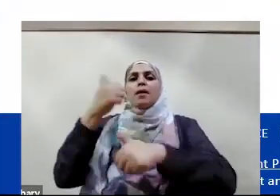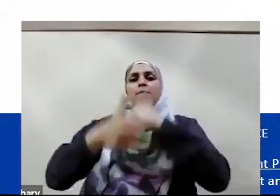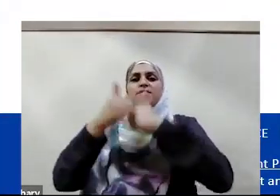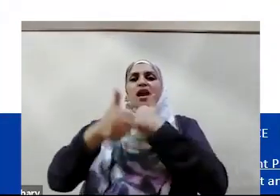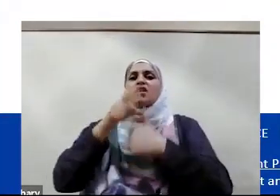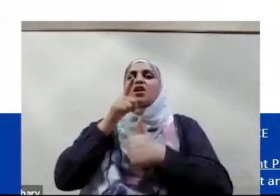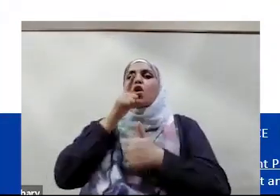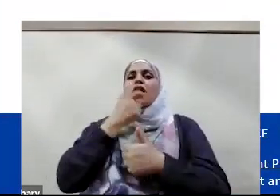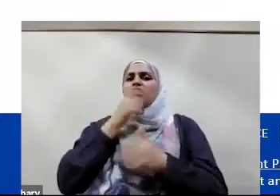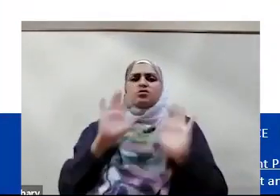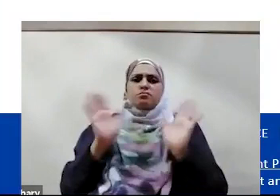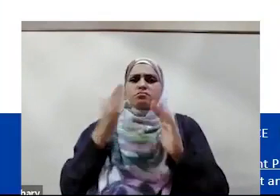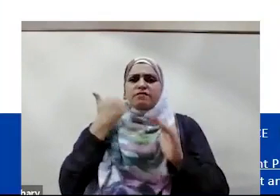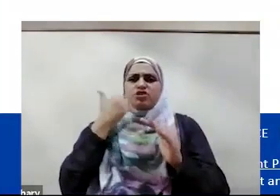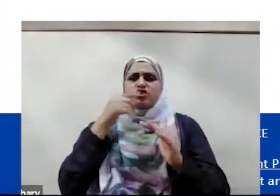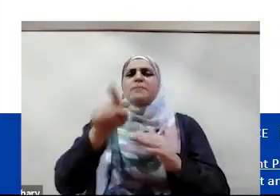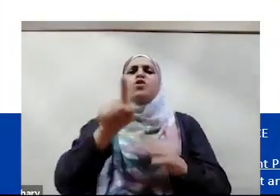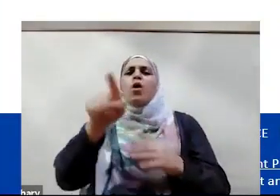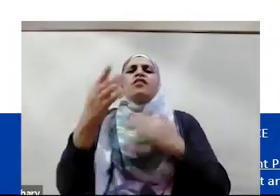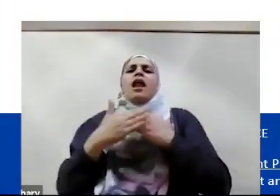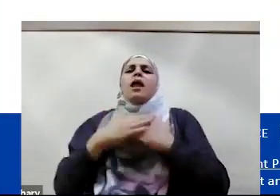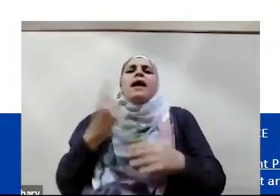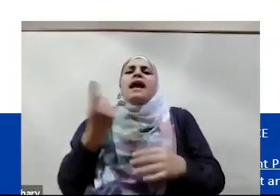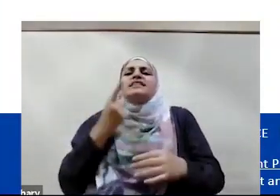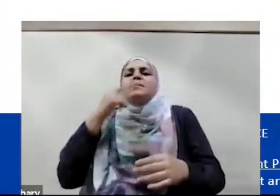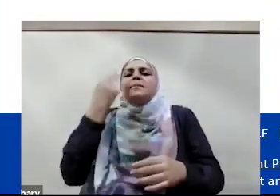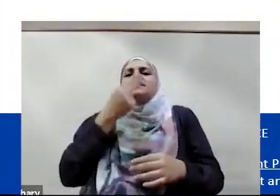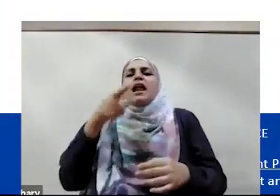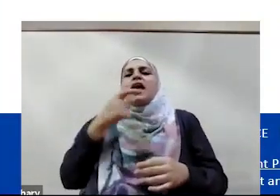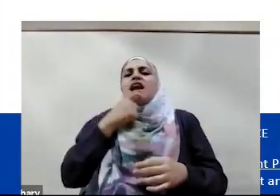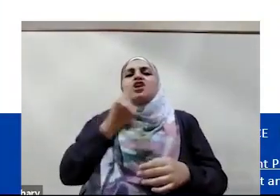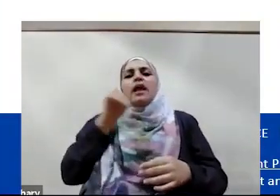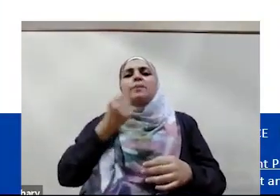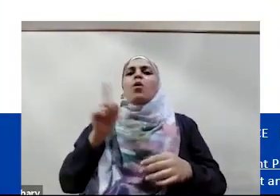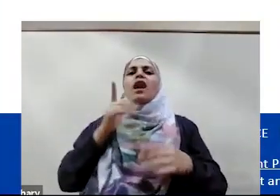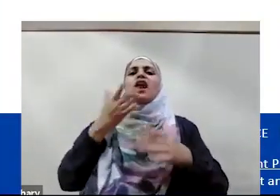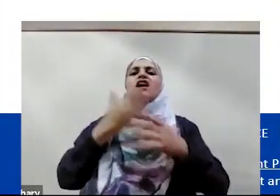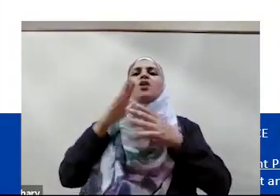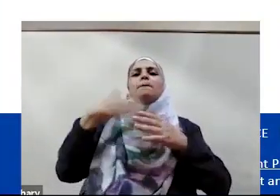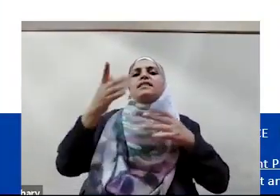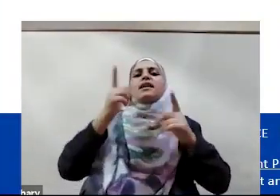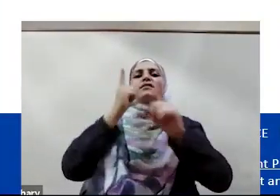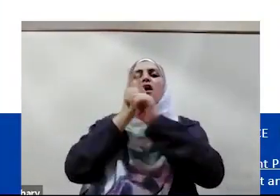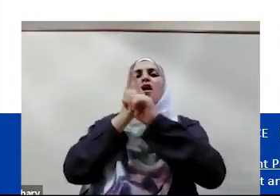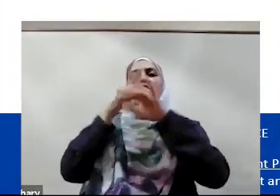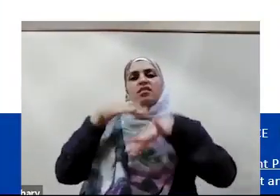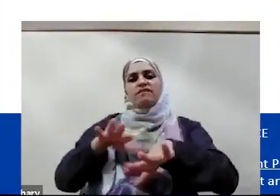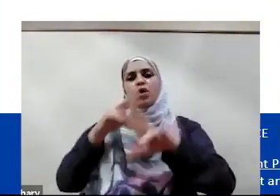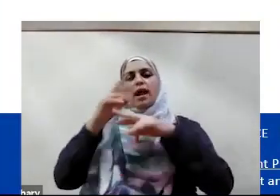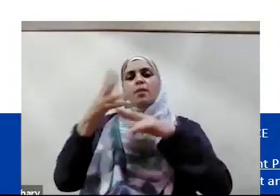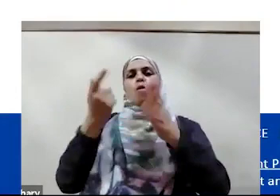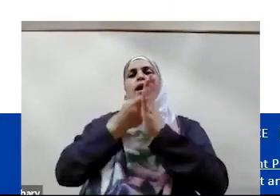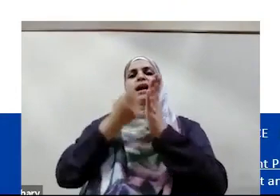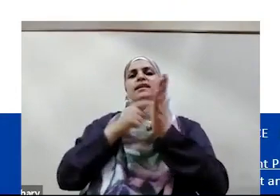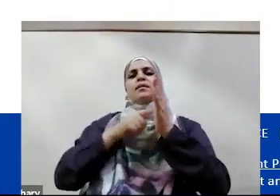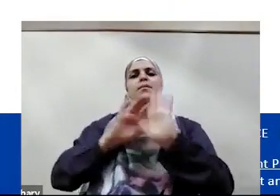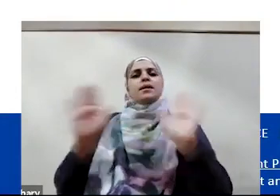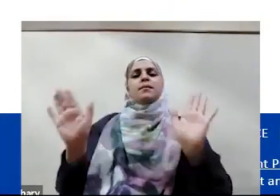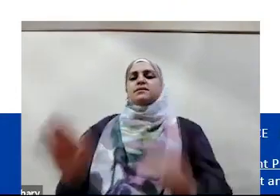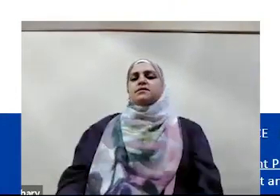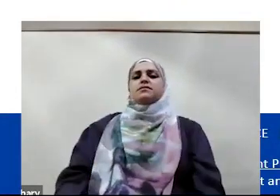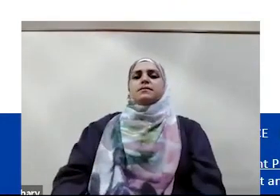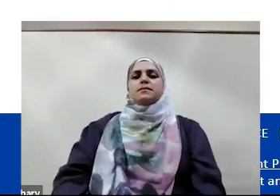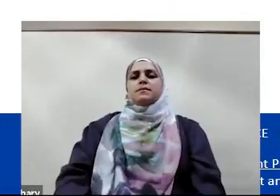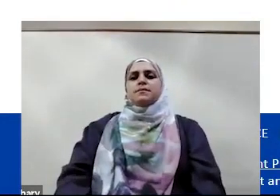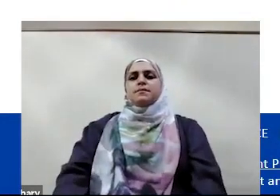إنجليزية، فهو اللغة الإنجليزية بتاعتكم بتبان من خلال الكتابة اللي انتوا بتكتبوها والانترفيو إن شاء الله.